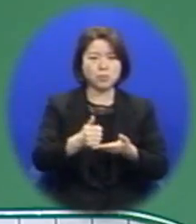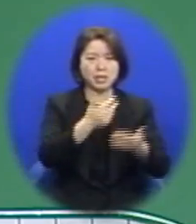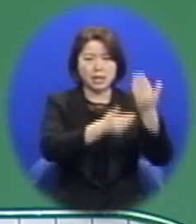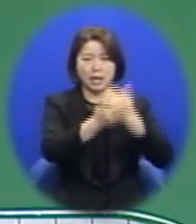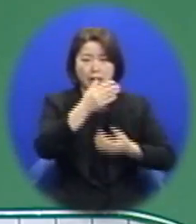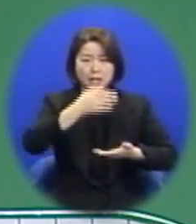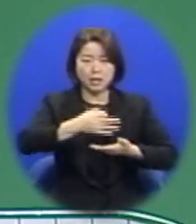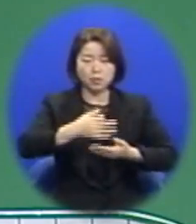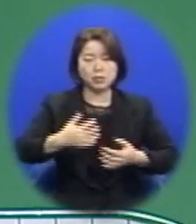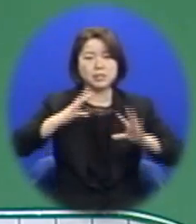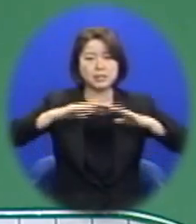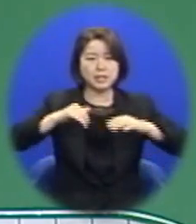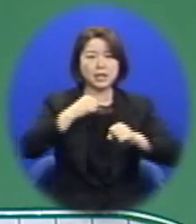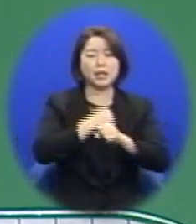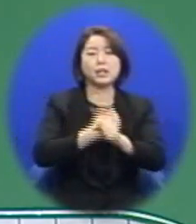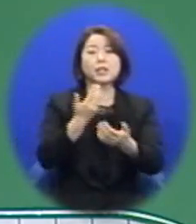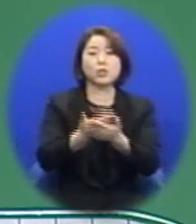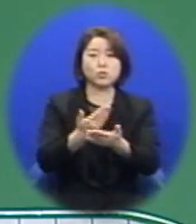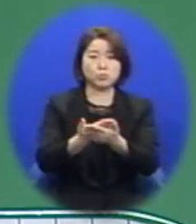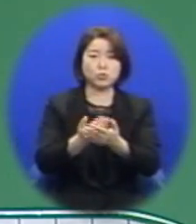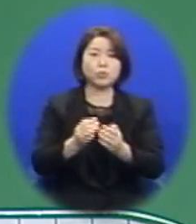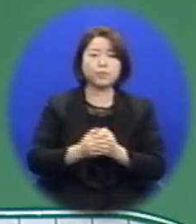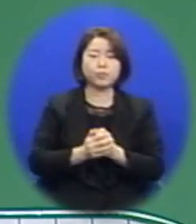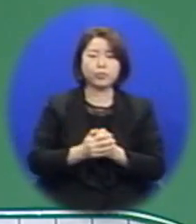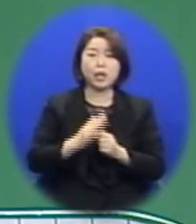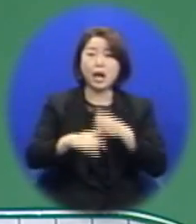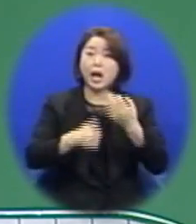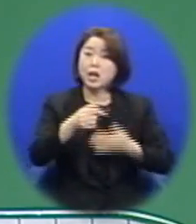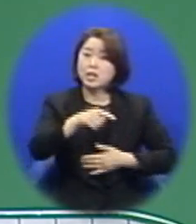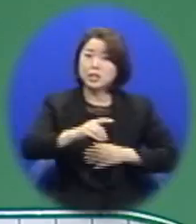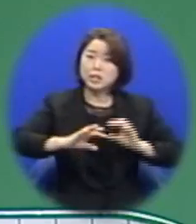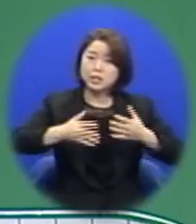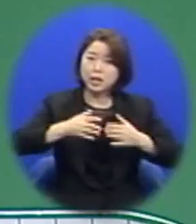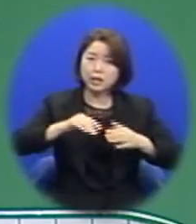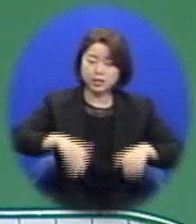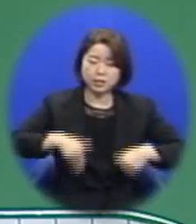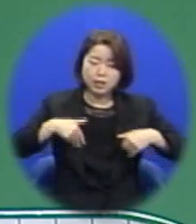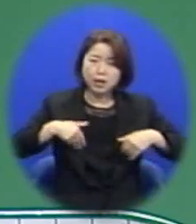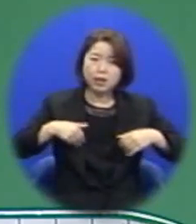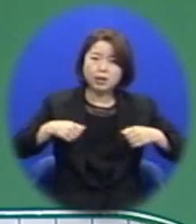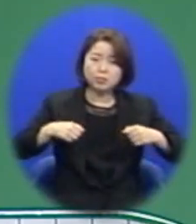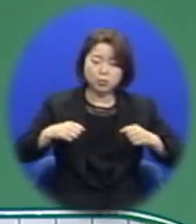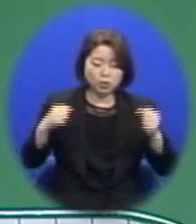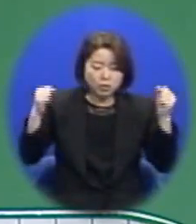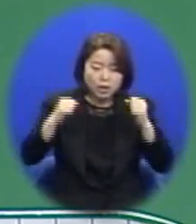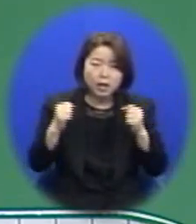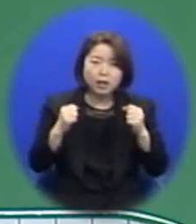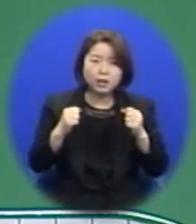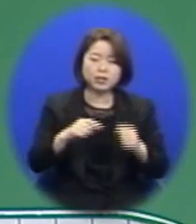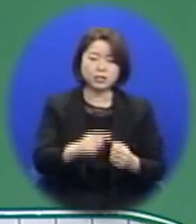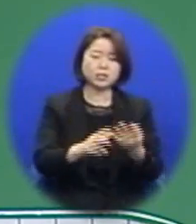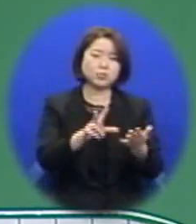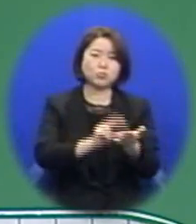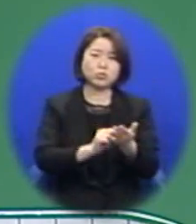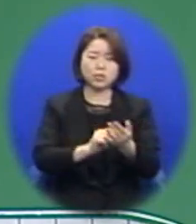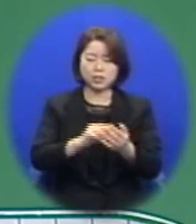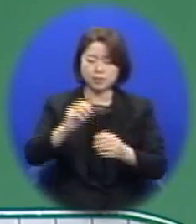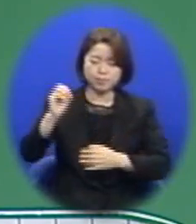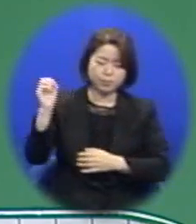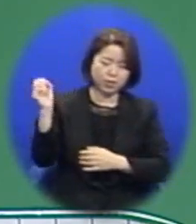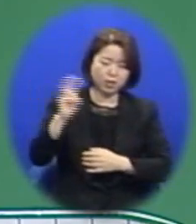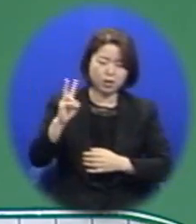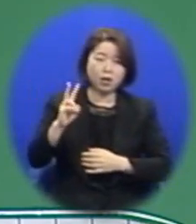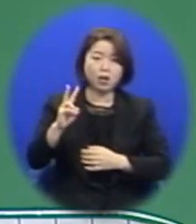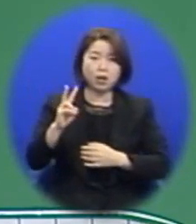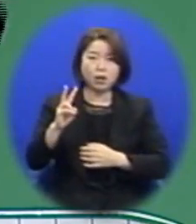해주십시오. 하나님 이 나라 민족의 남북의 문제에 획기적인 변화가 일어나게 해주십시오. 깜짝 놀랄